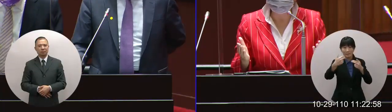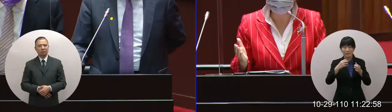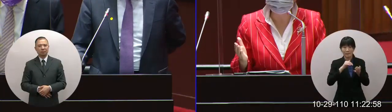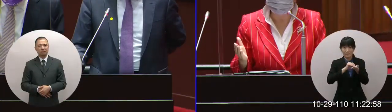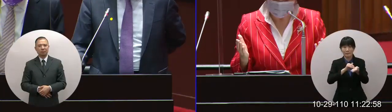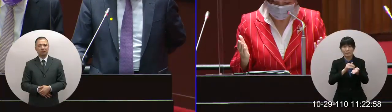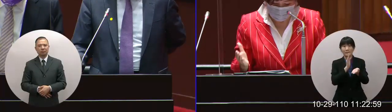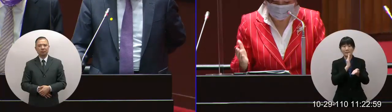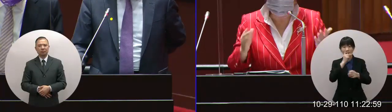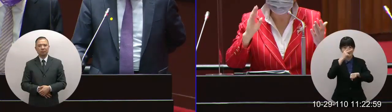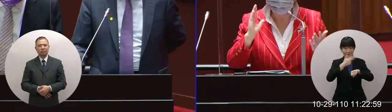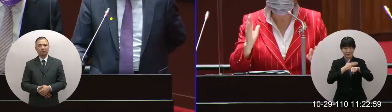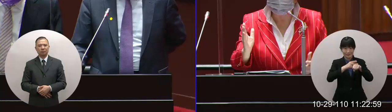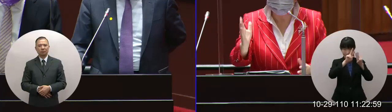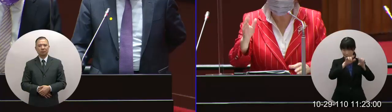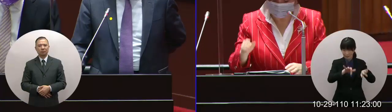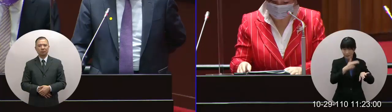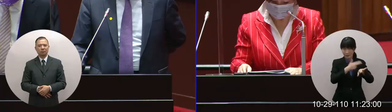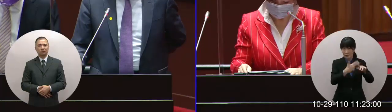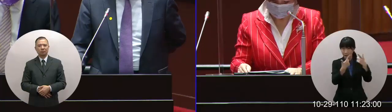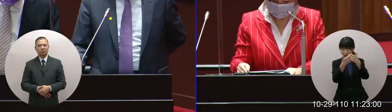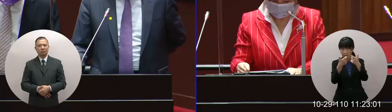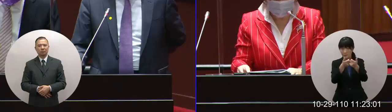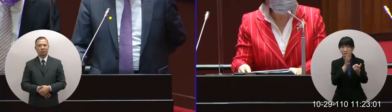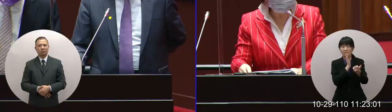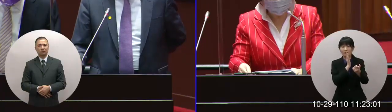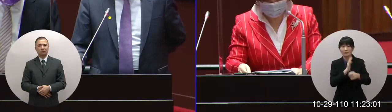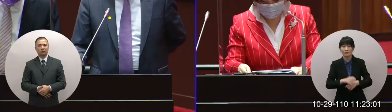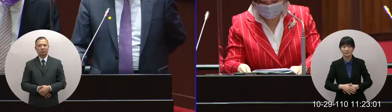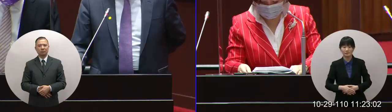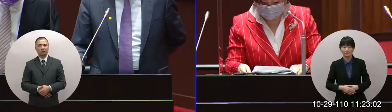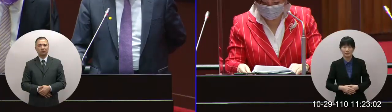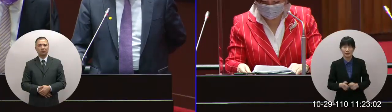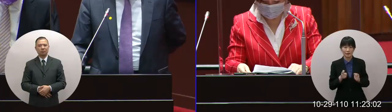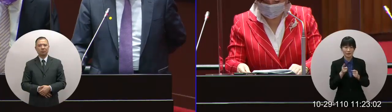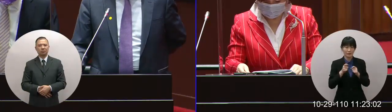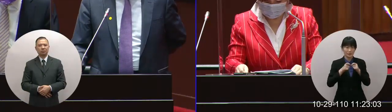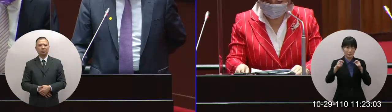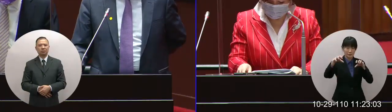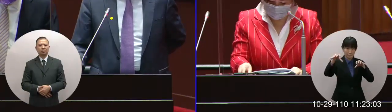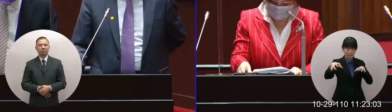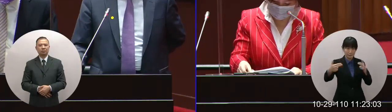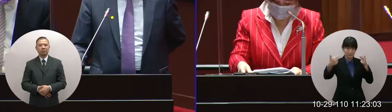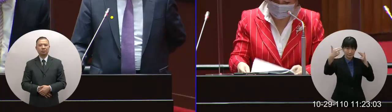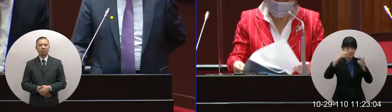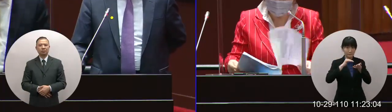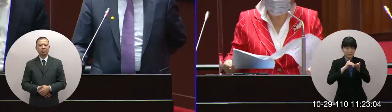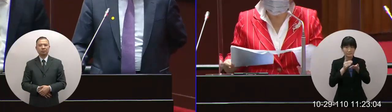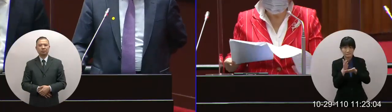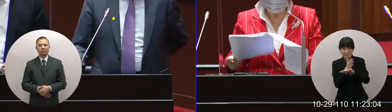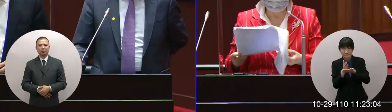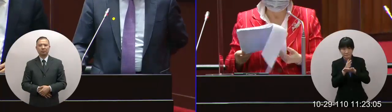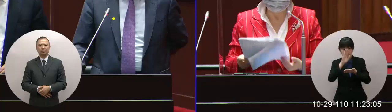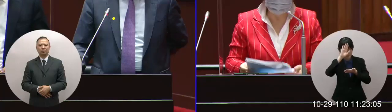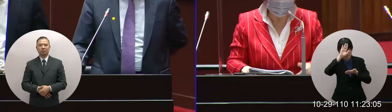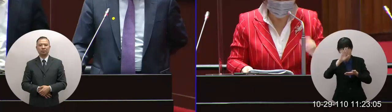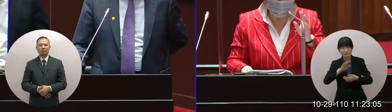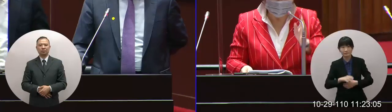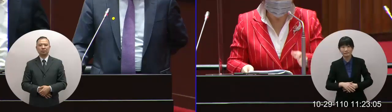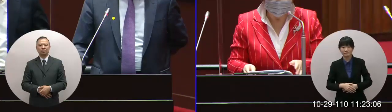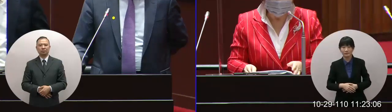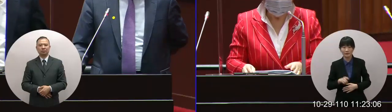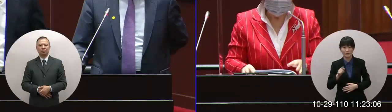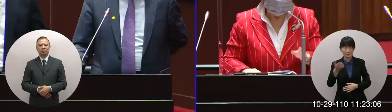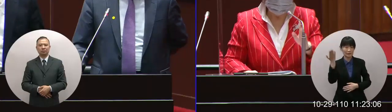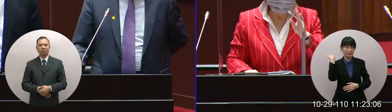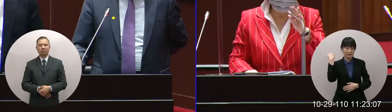医疗科技的核心项目之一。以远距医疗的形态，这改变着疫情的医疗